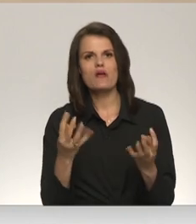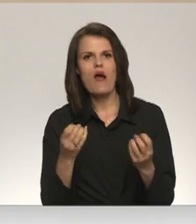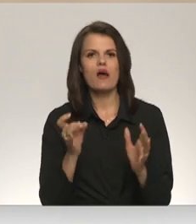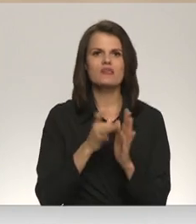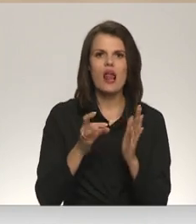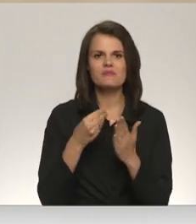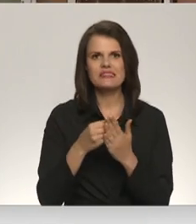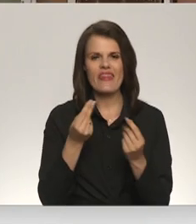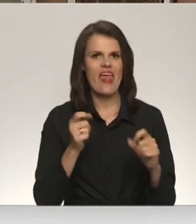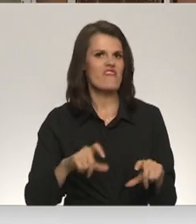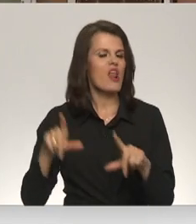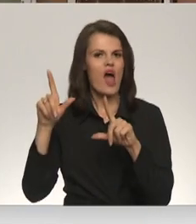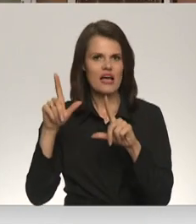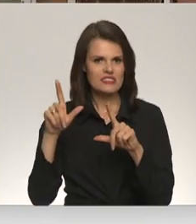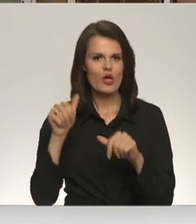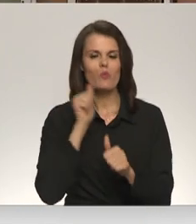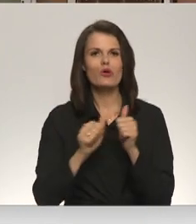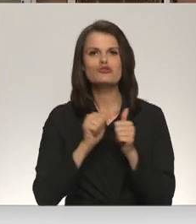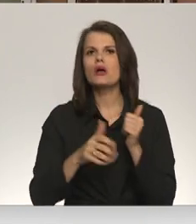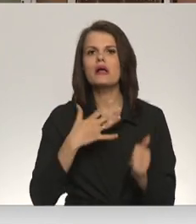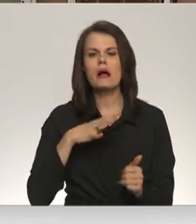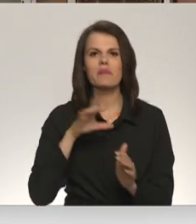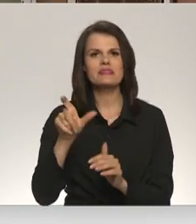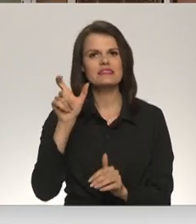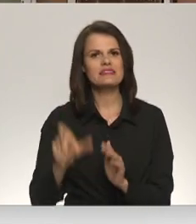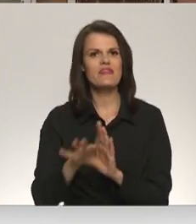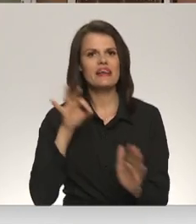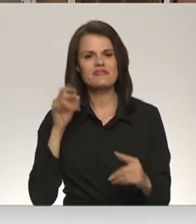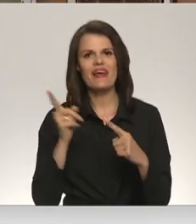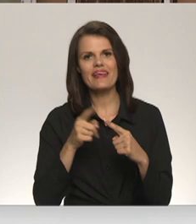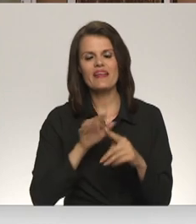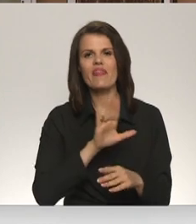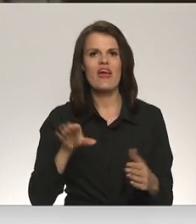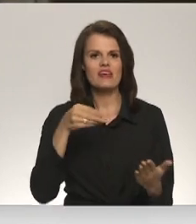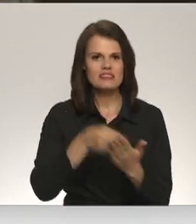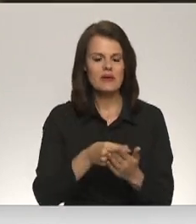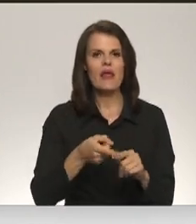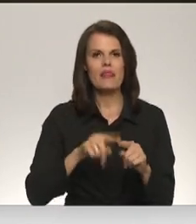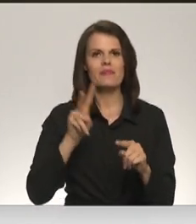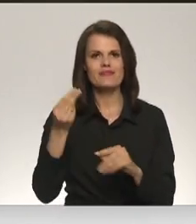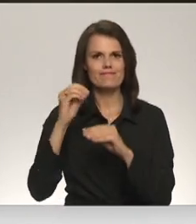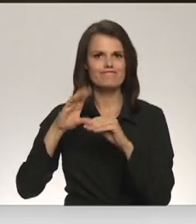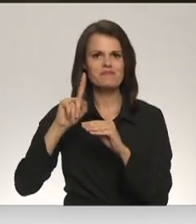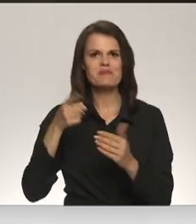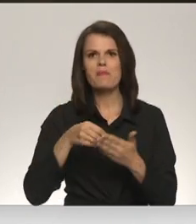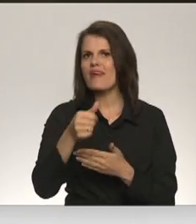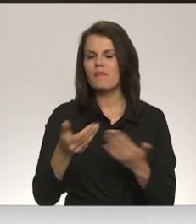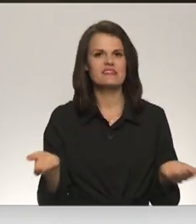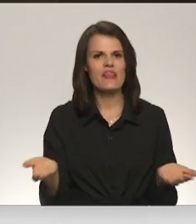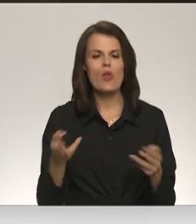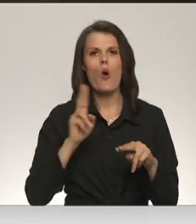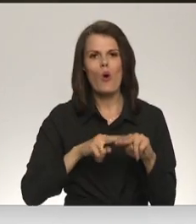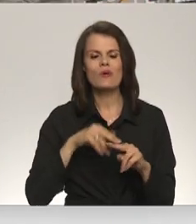kopumā inflāciju. Biežāk iemesli, kādēļ cilvēki izvēlas īrēt nevis pirkt mājokli, ir uzkrājuma trūkums pirmajā iemaksai, kā